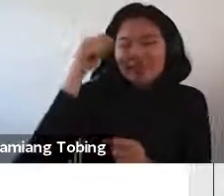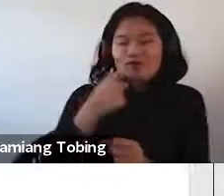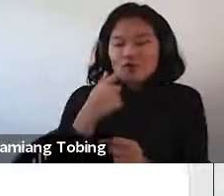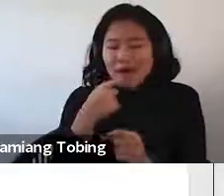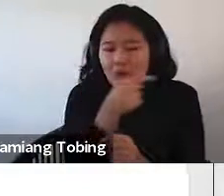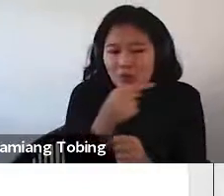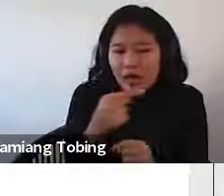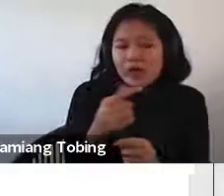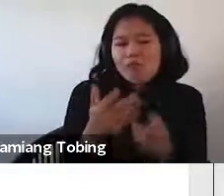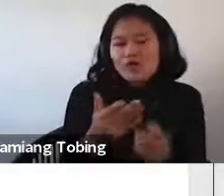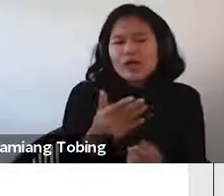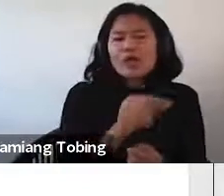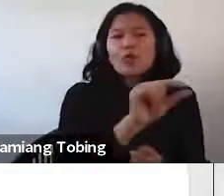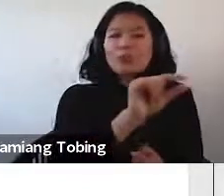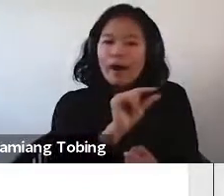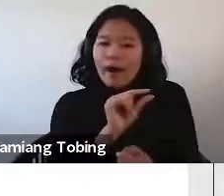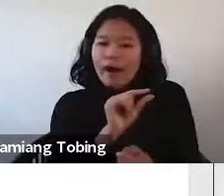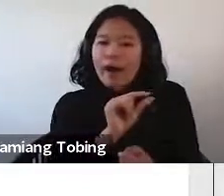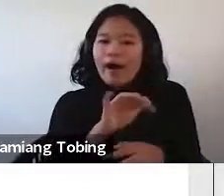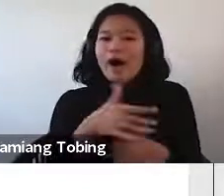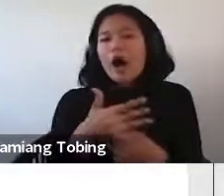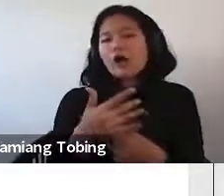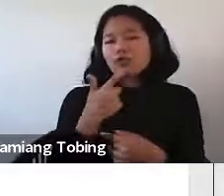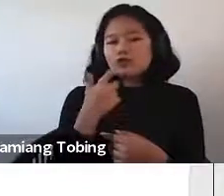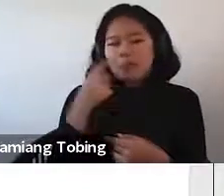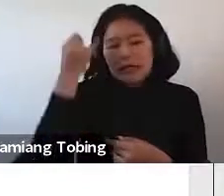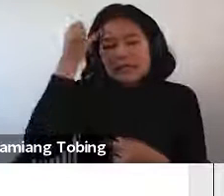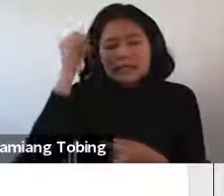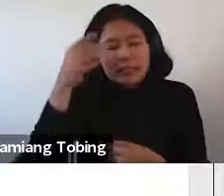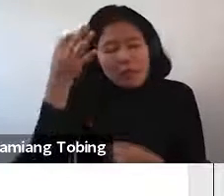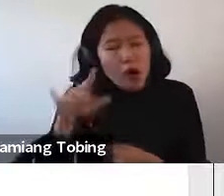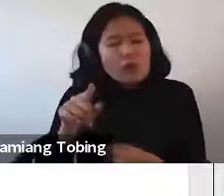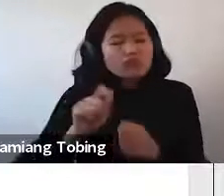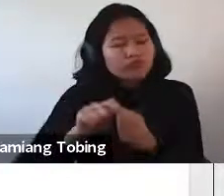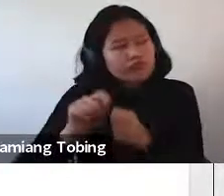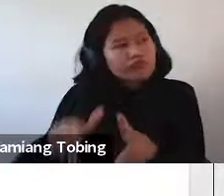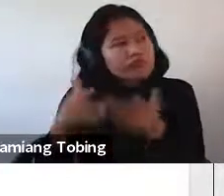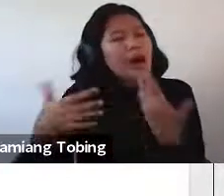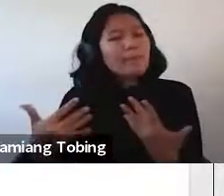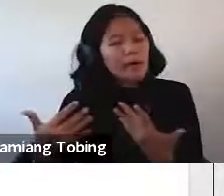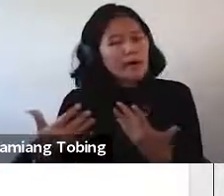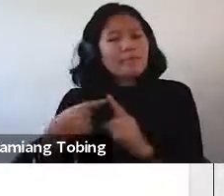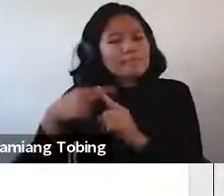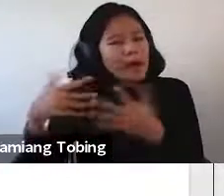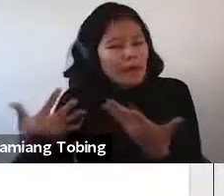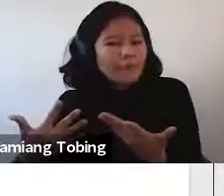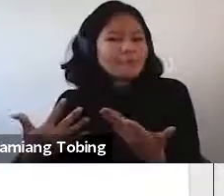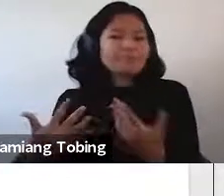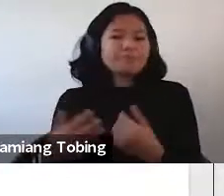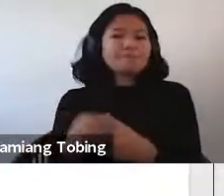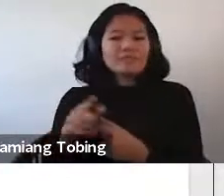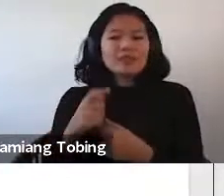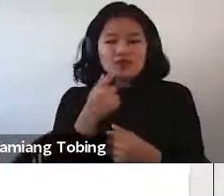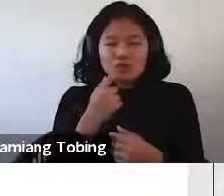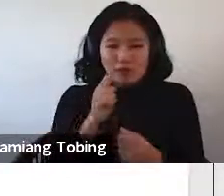yang berhutang, kemudian yang berimprovisasi, melakukan inovasi di dalam pekerjaan, ya mereka lakukan